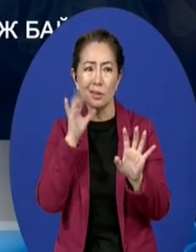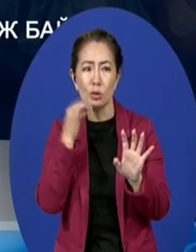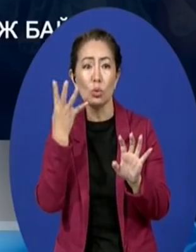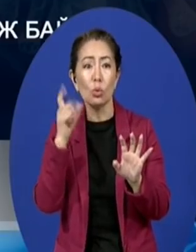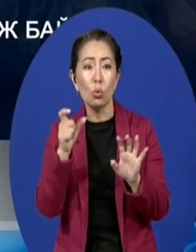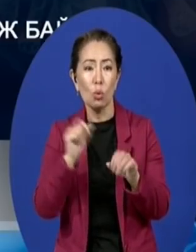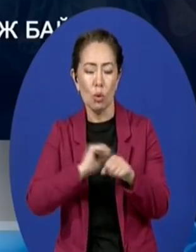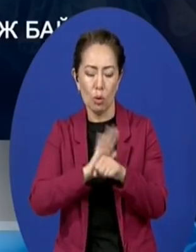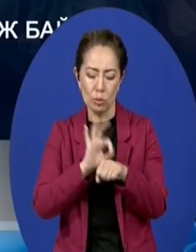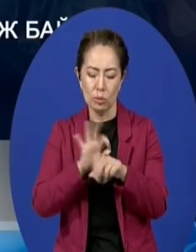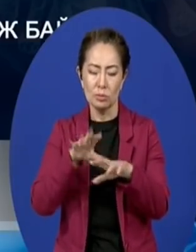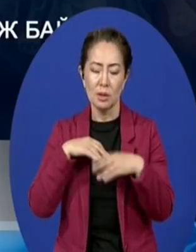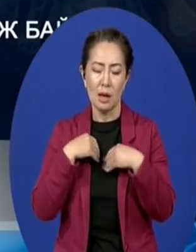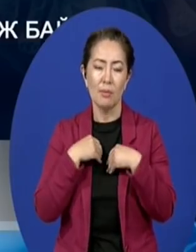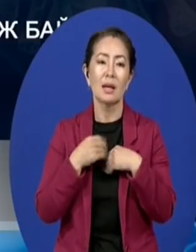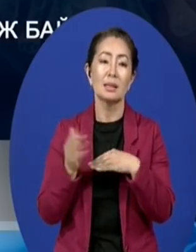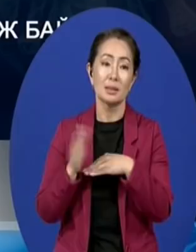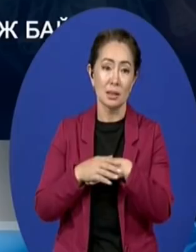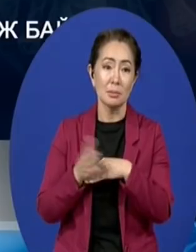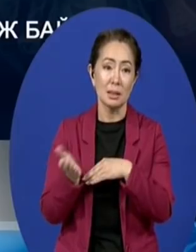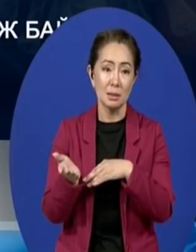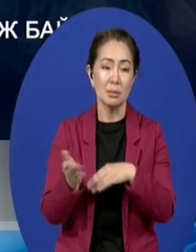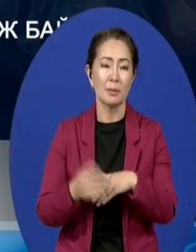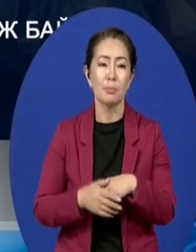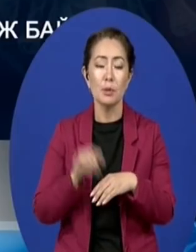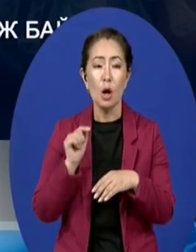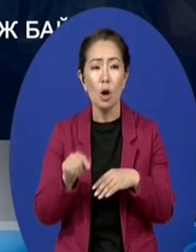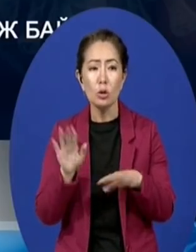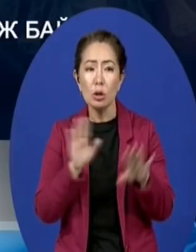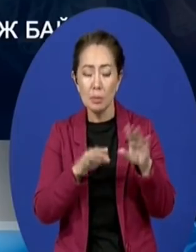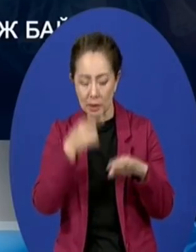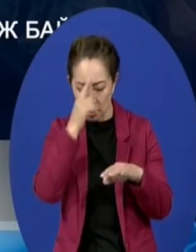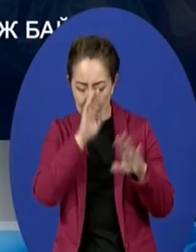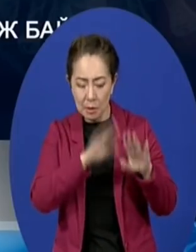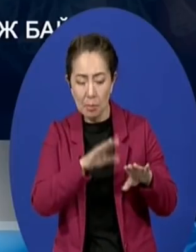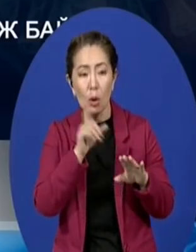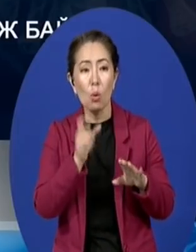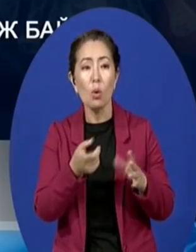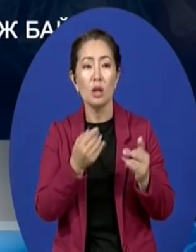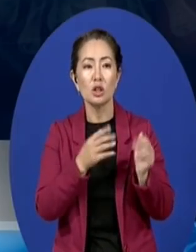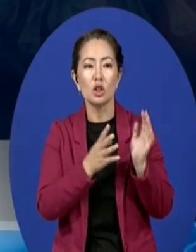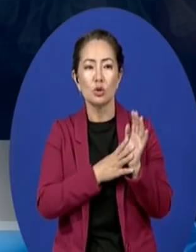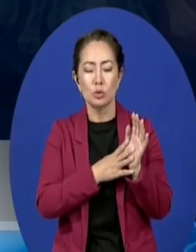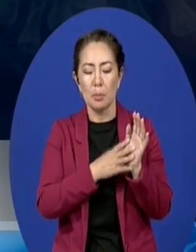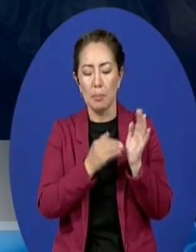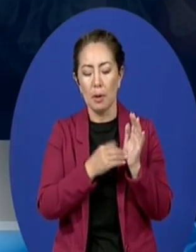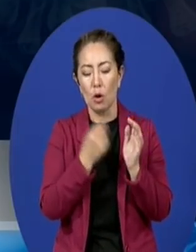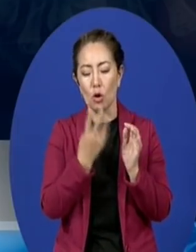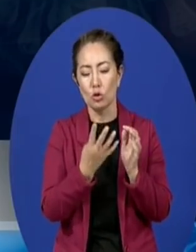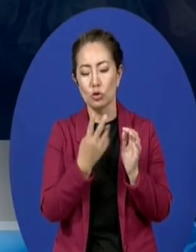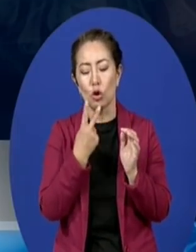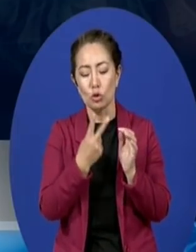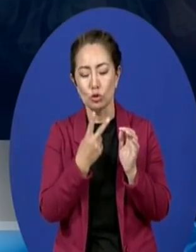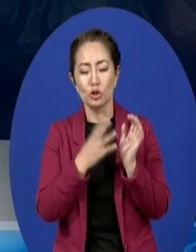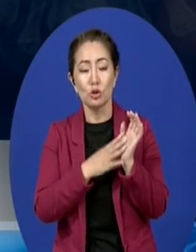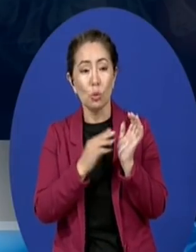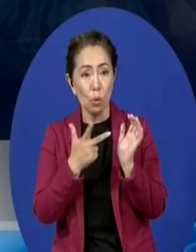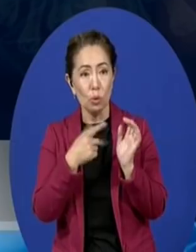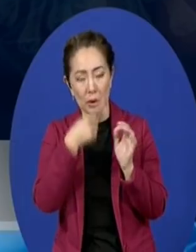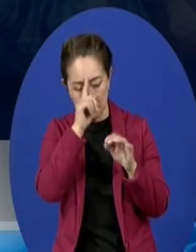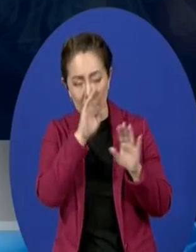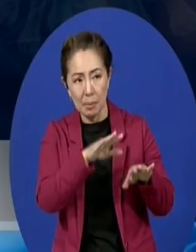коронавирусны халдварын хүндрэлийн улмаас нас оржээ. Одоогийн байдлаар эмнэлэгт 9293 хүн хэмтэн эмчлүүлж байна. За